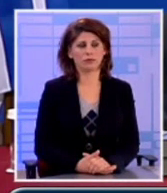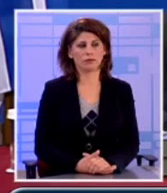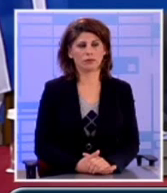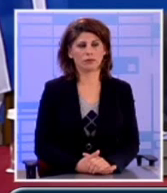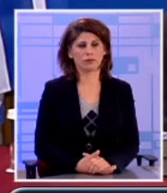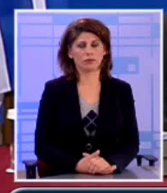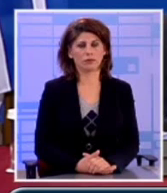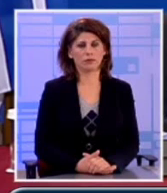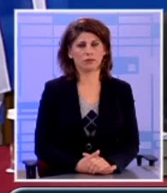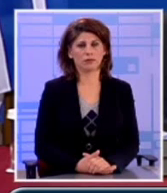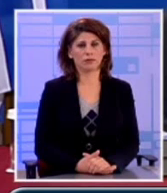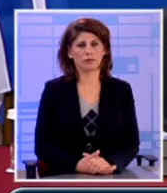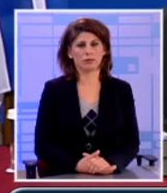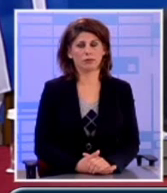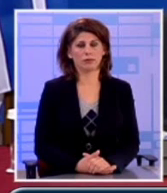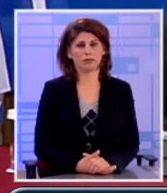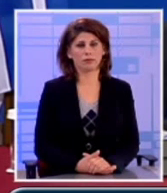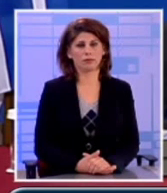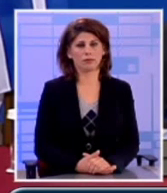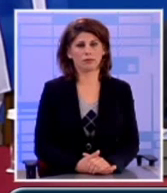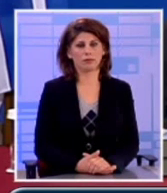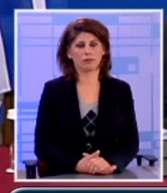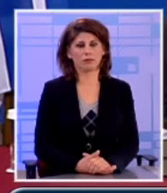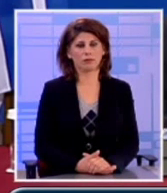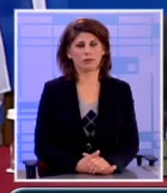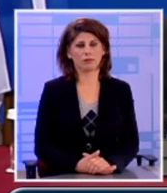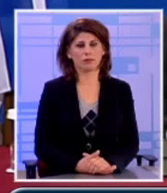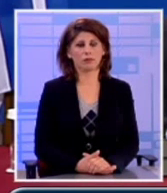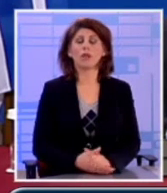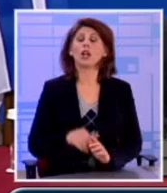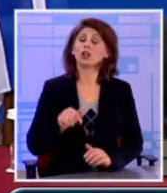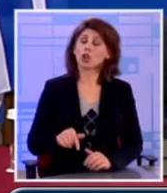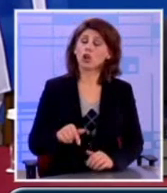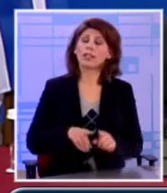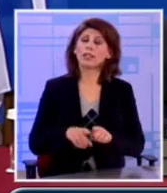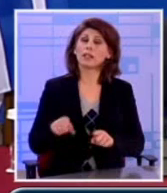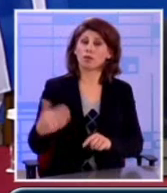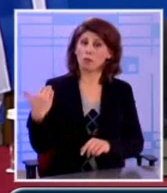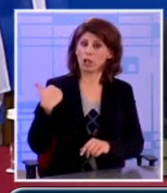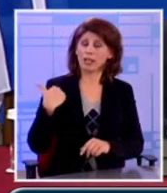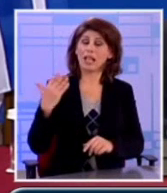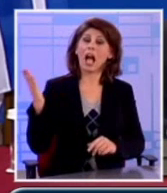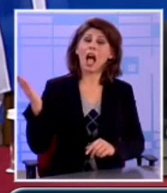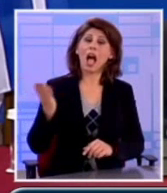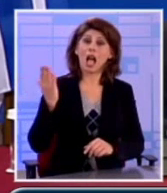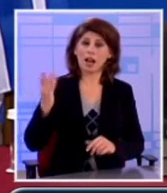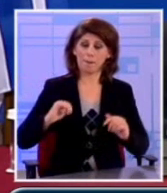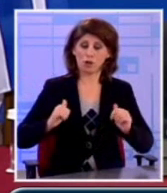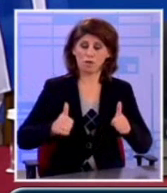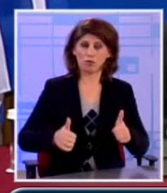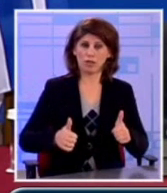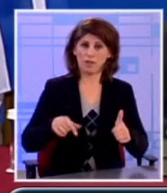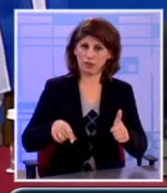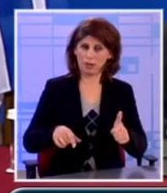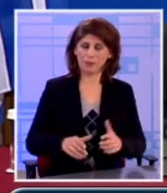Τώρα, σε σχέση με την ερώτησή σας για το εάν η πρωτοβουλία